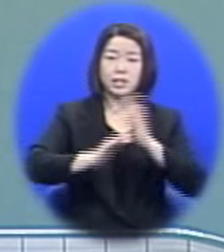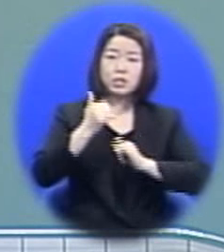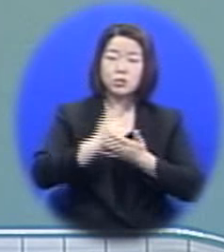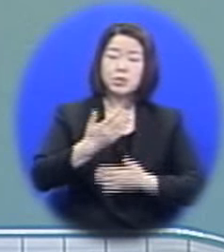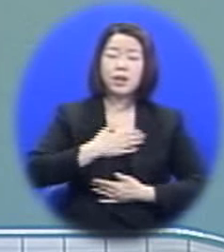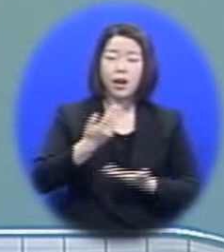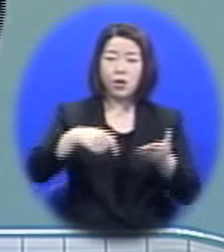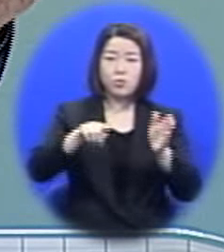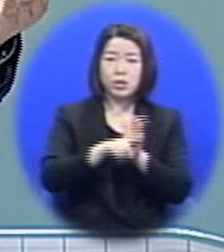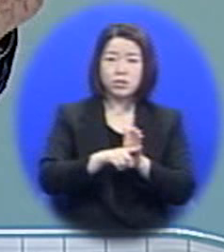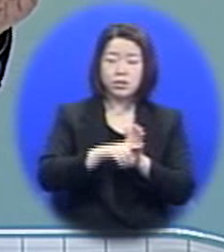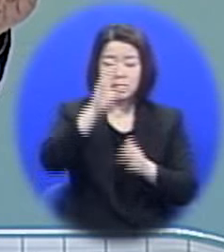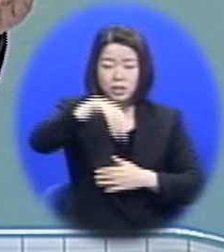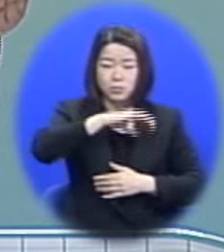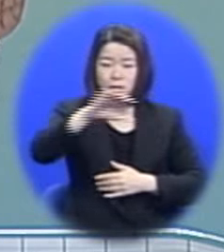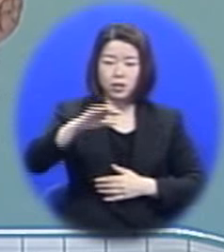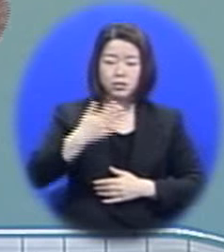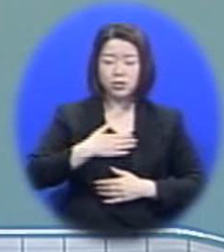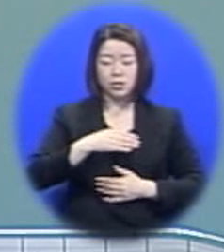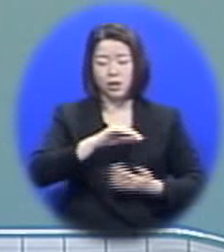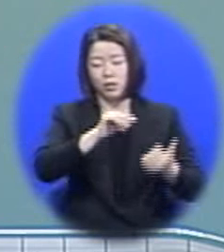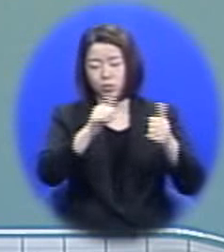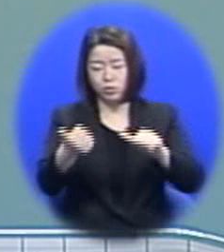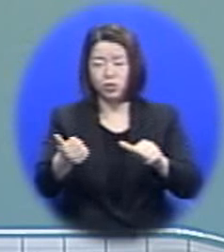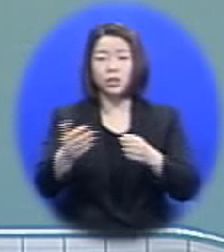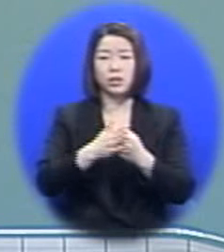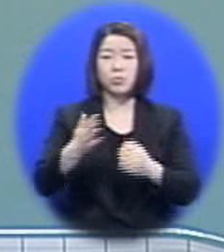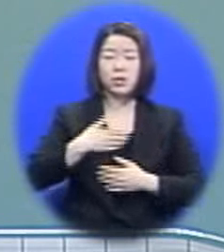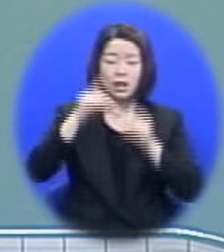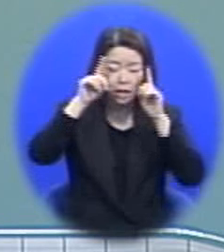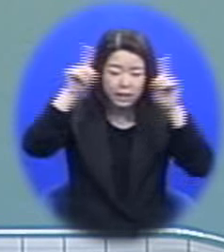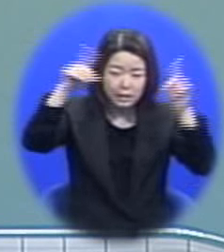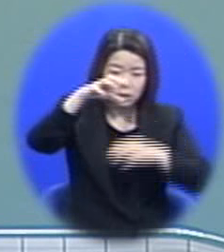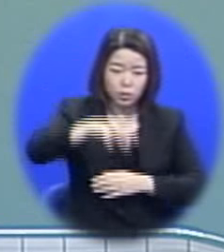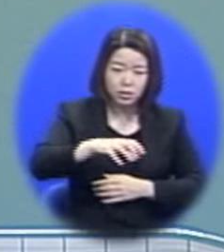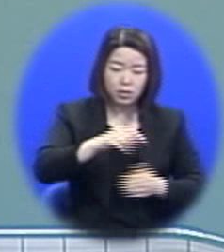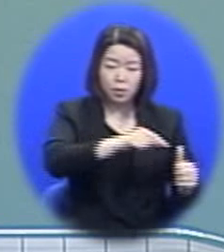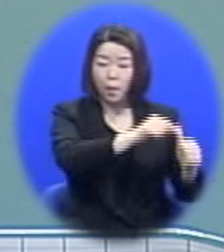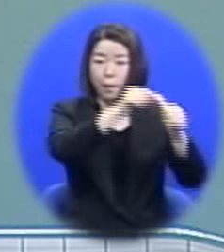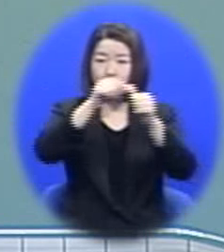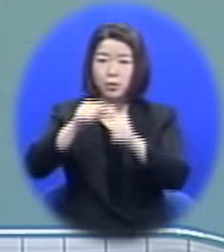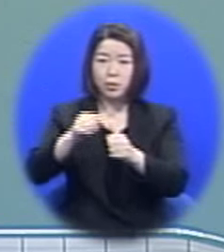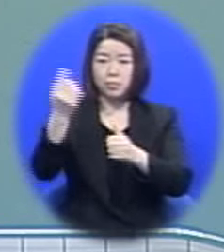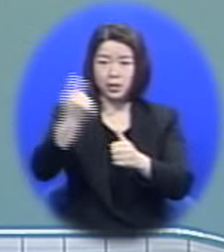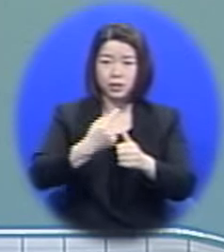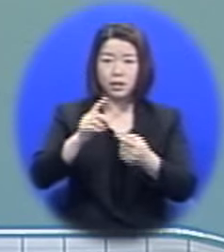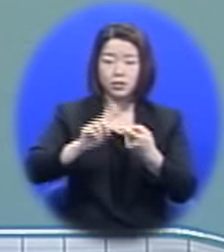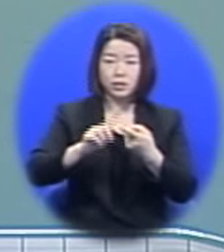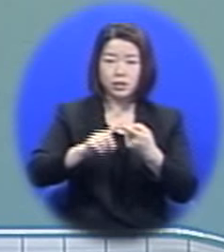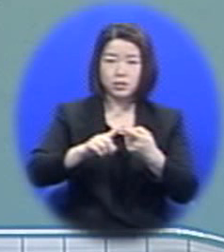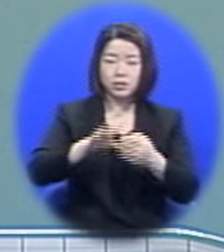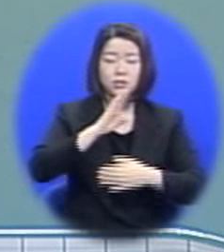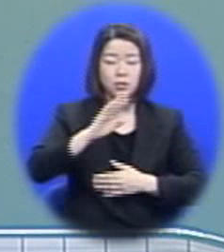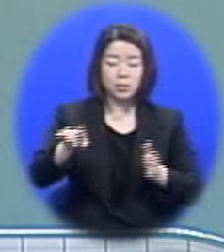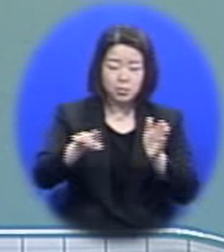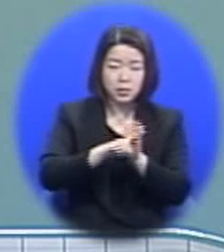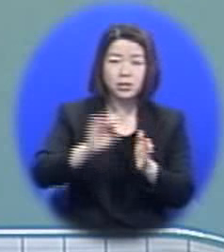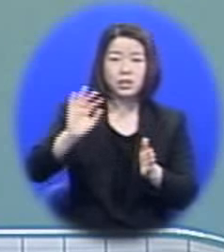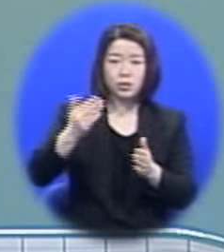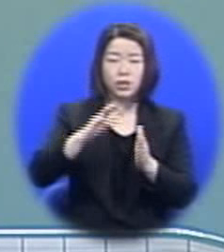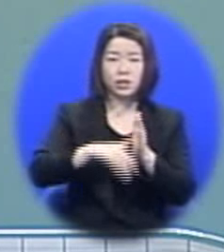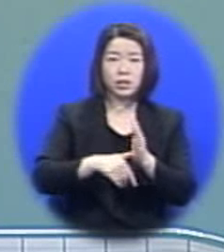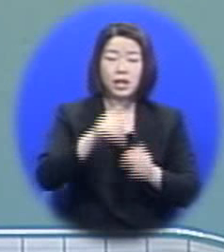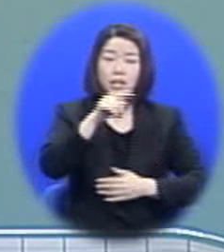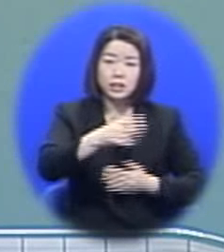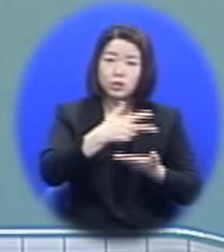위해서 십자가에서 정말 죽어 주셔서 내가 지옥에서 건짐받았다는 사실을 정말 믿어지게 될 때 그리고